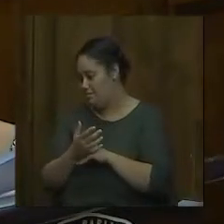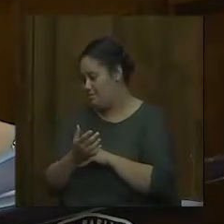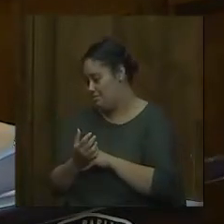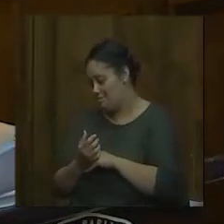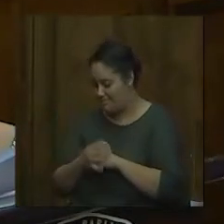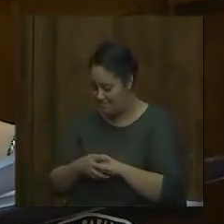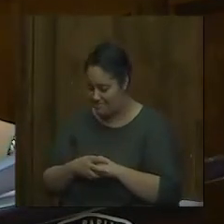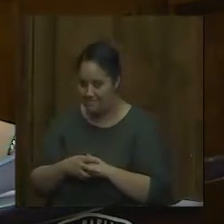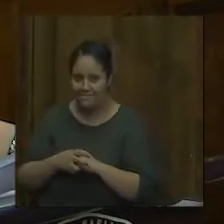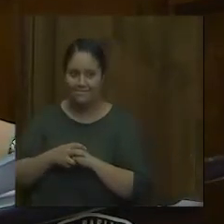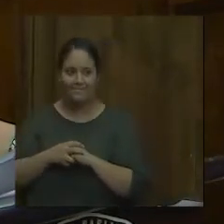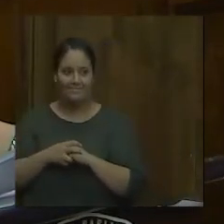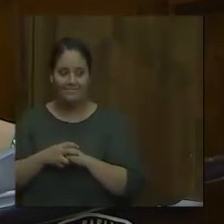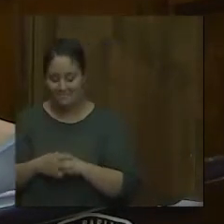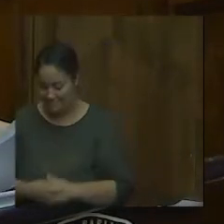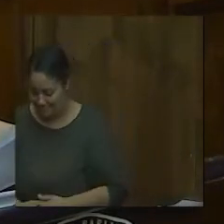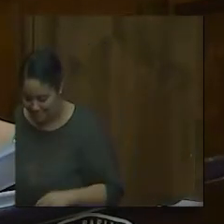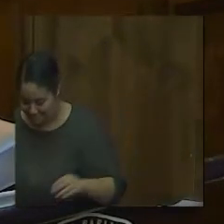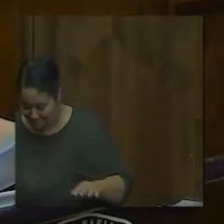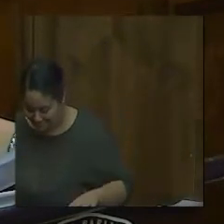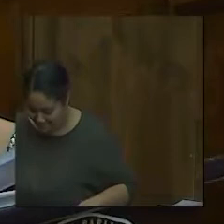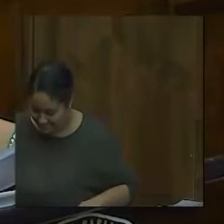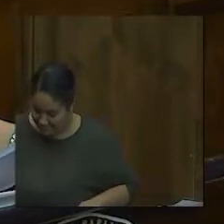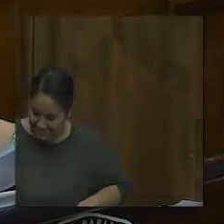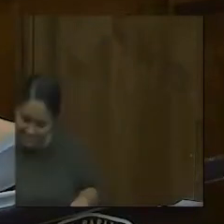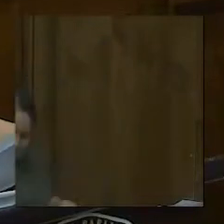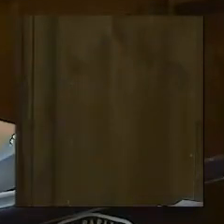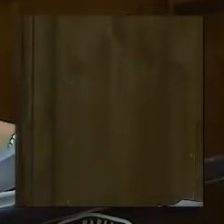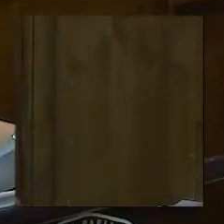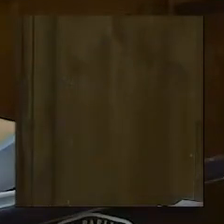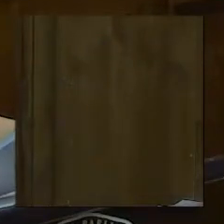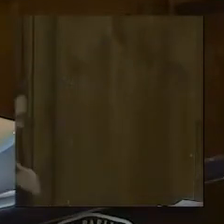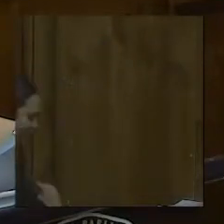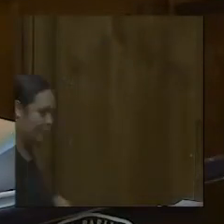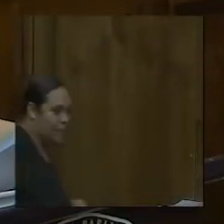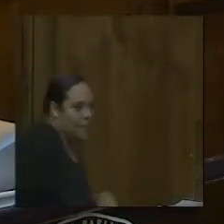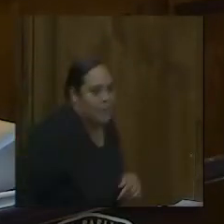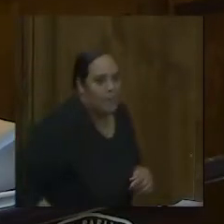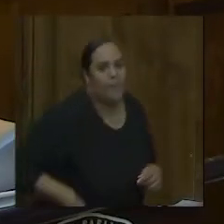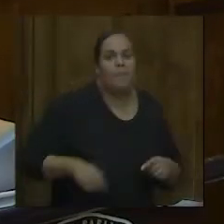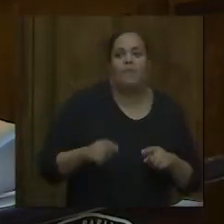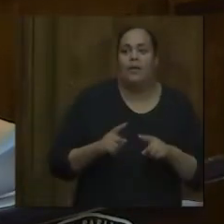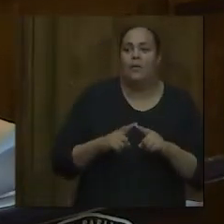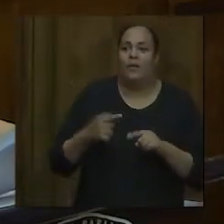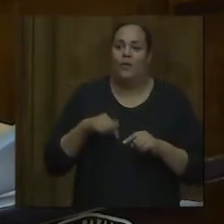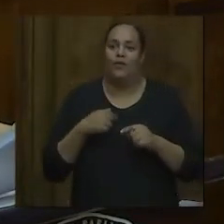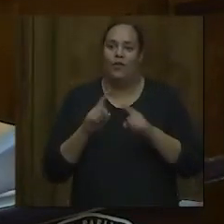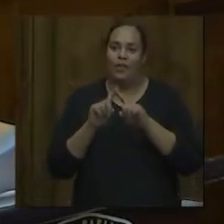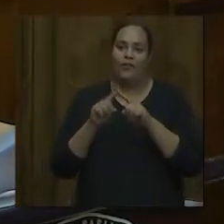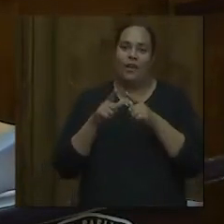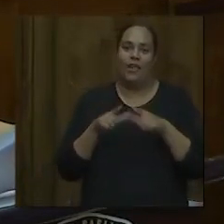R5.377.000 toegewys aan die departement se taaldienste, sal ons voortgaan om taalsteundienste in al 3 die amptelike tale van die Weskaap in